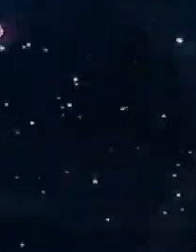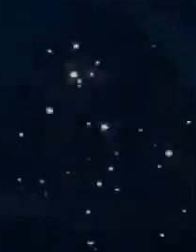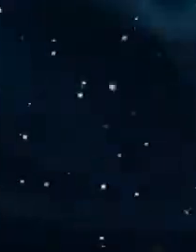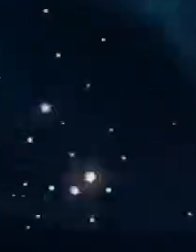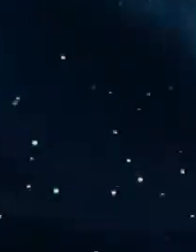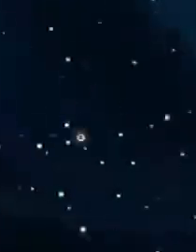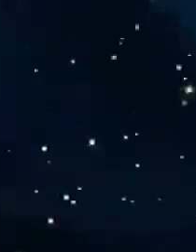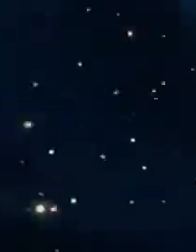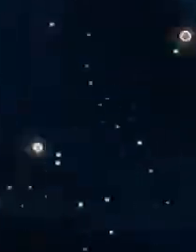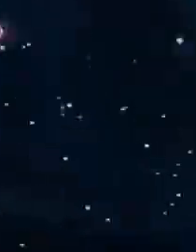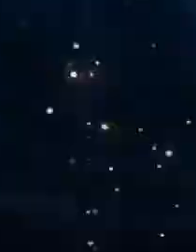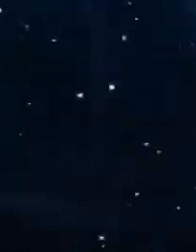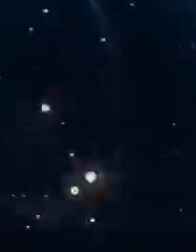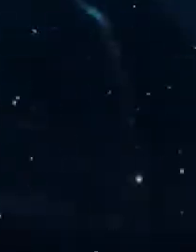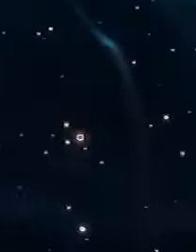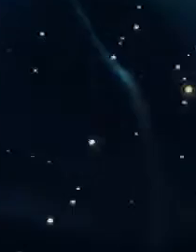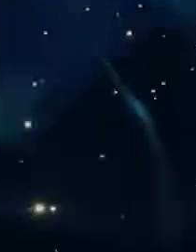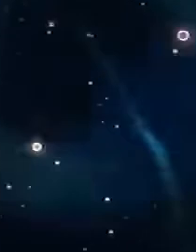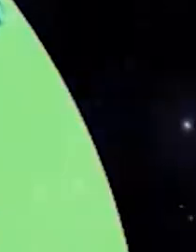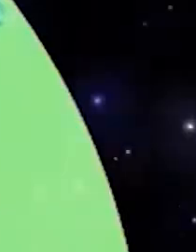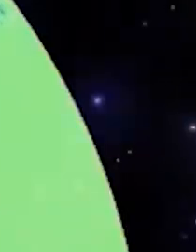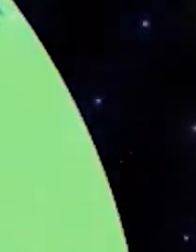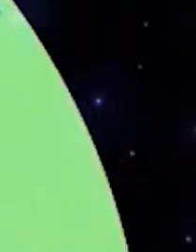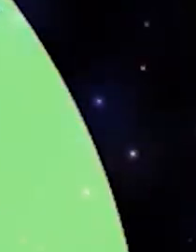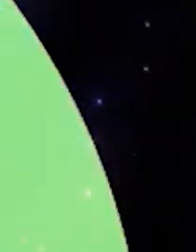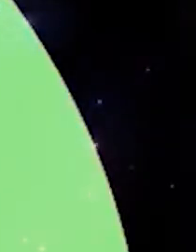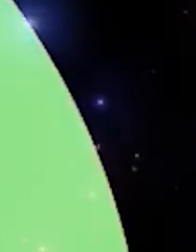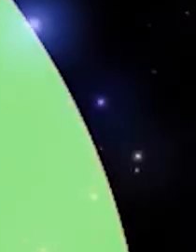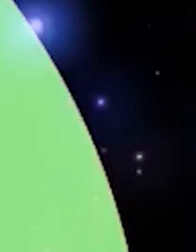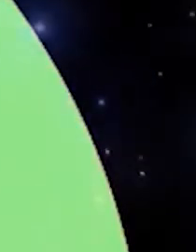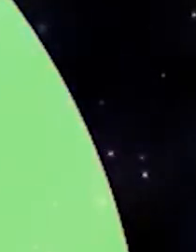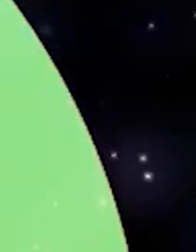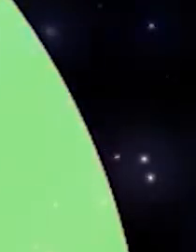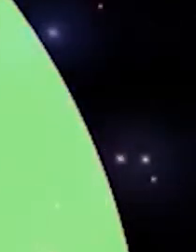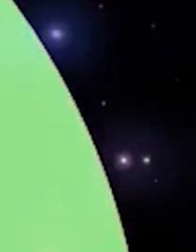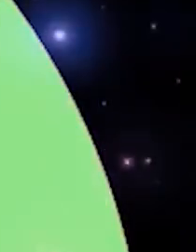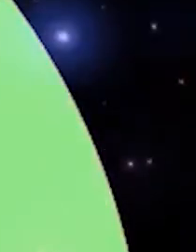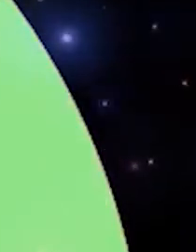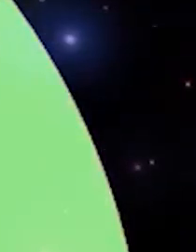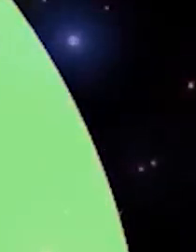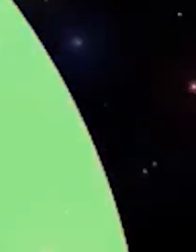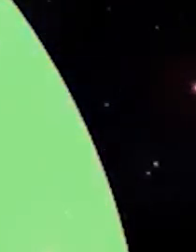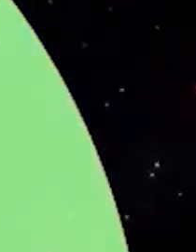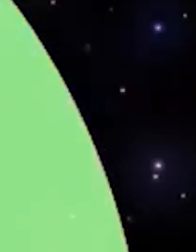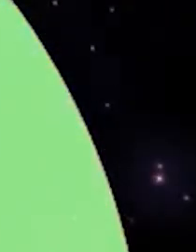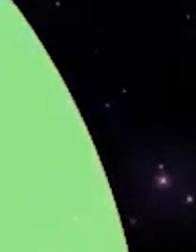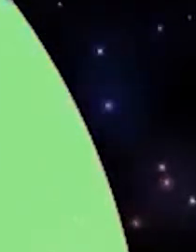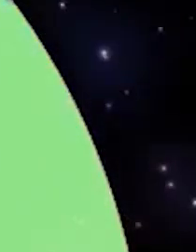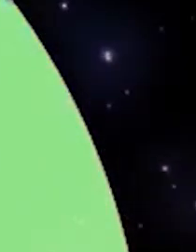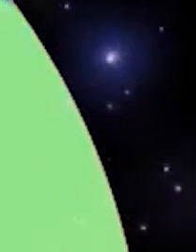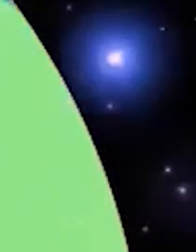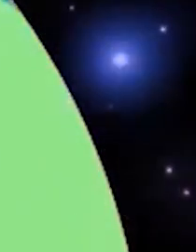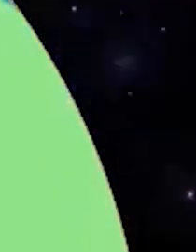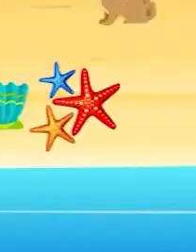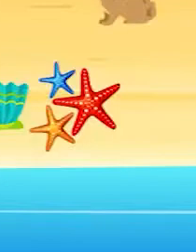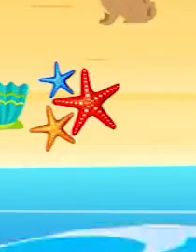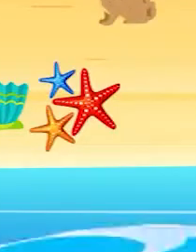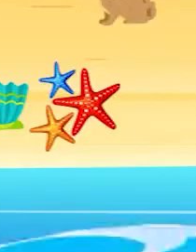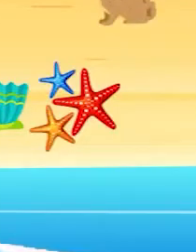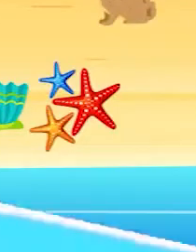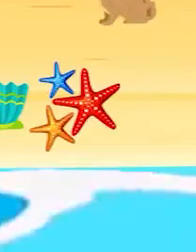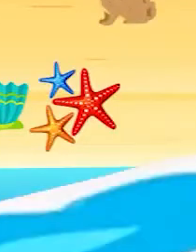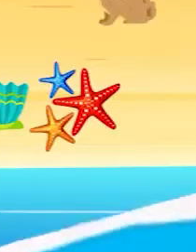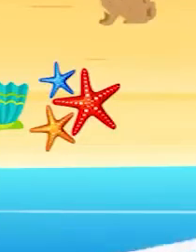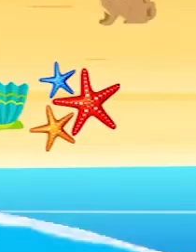nang maglakbay kasama sina Shen at siya. Tayo nang bumuklas kasama sina Shen at siya.